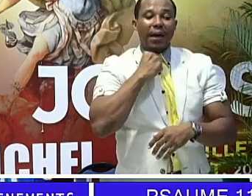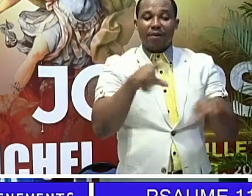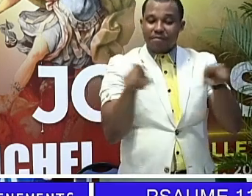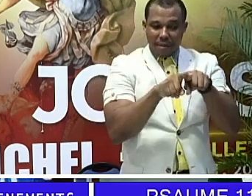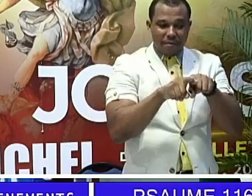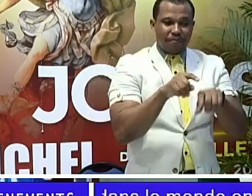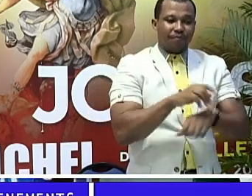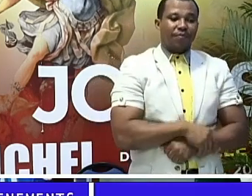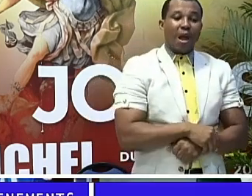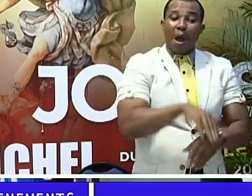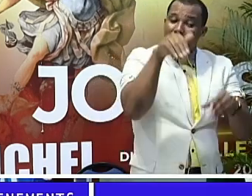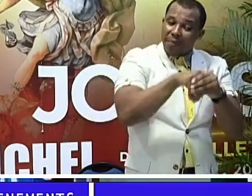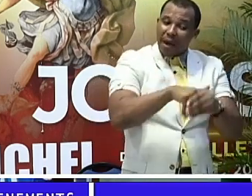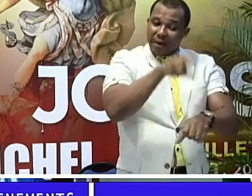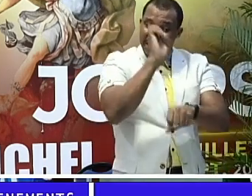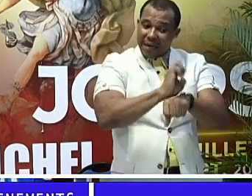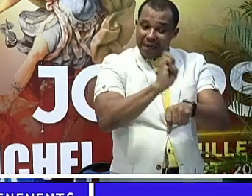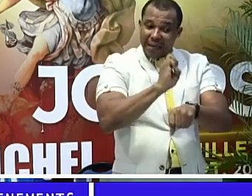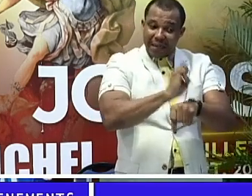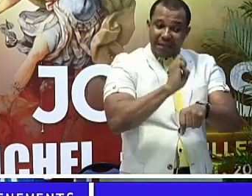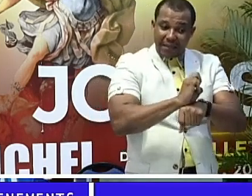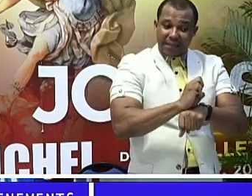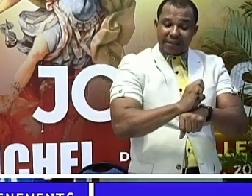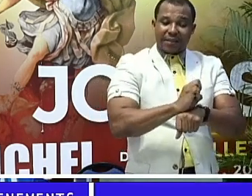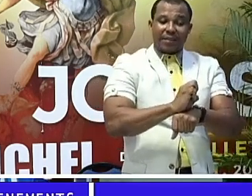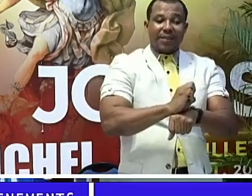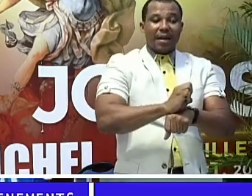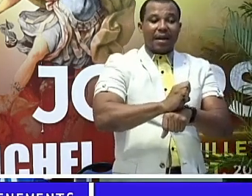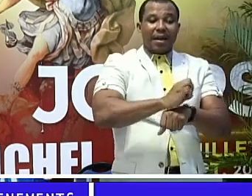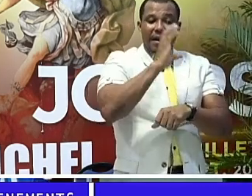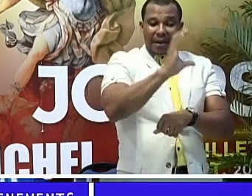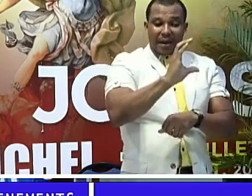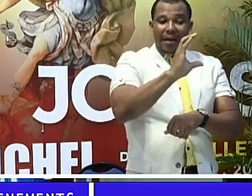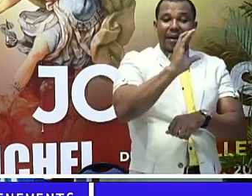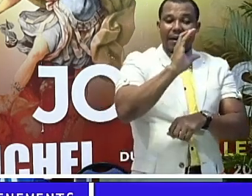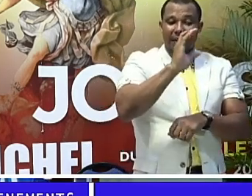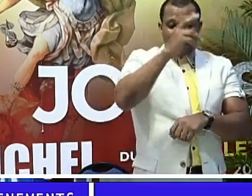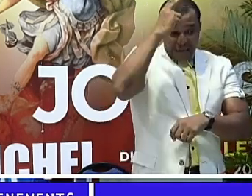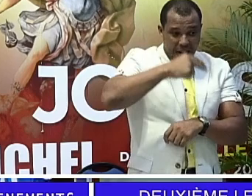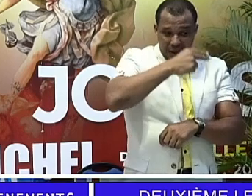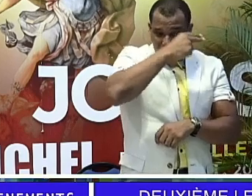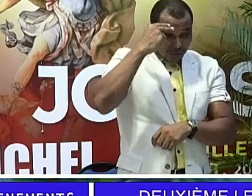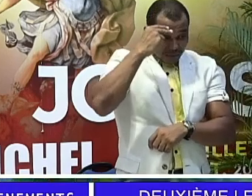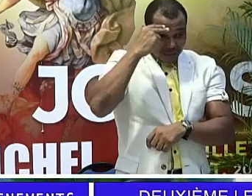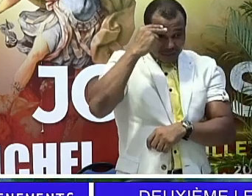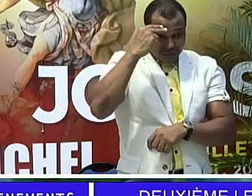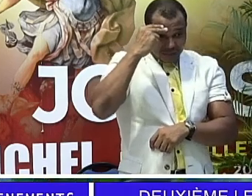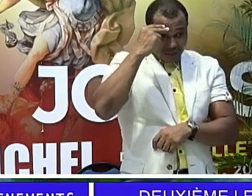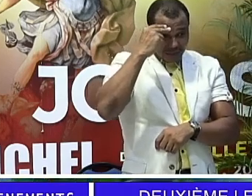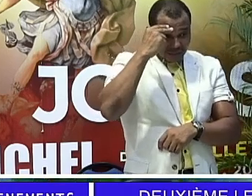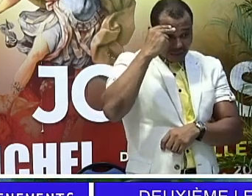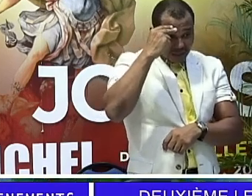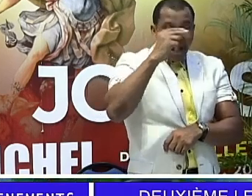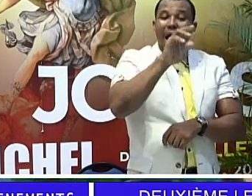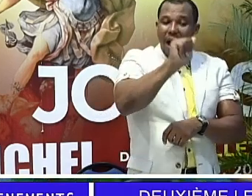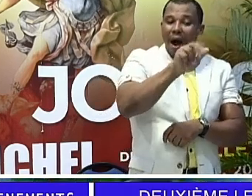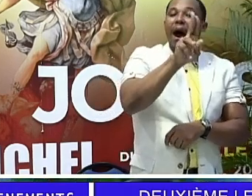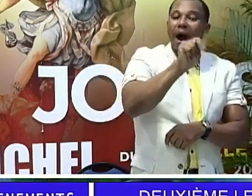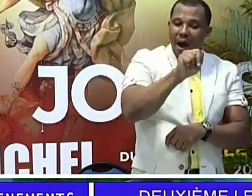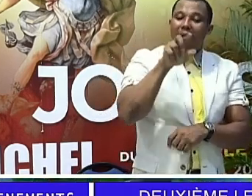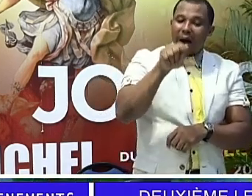garçons seulement jusqu'à présent qui paient. Mais dans l'église catholique anglicane, filles paient